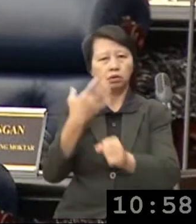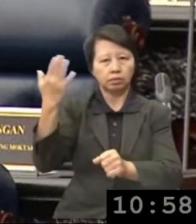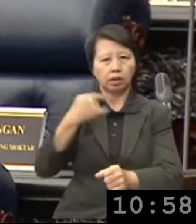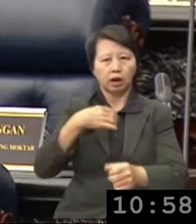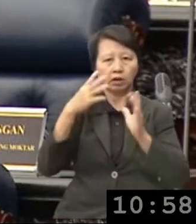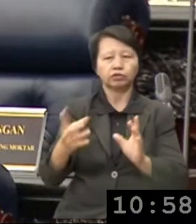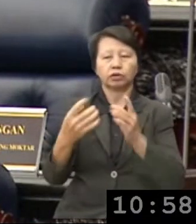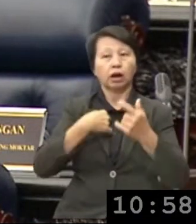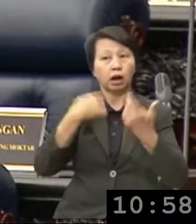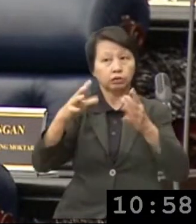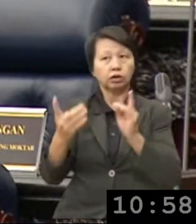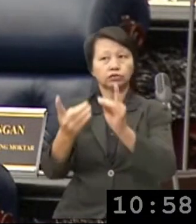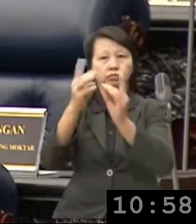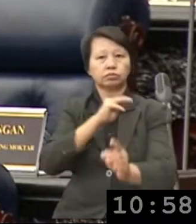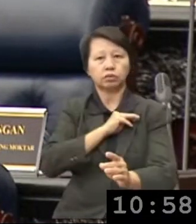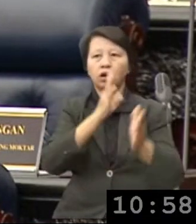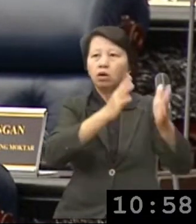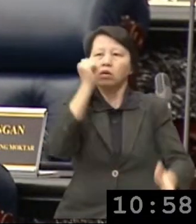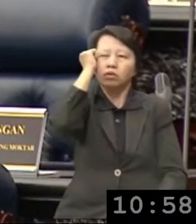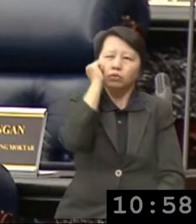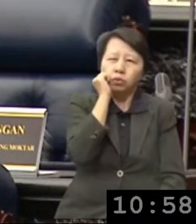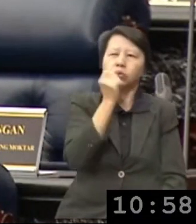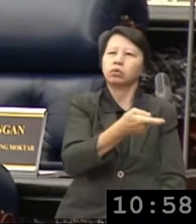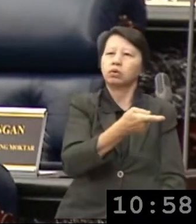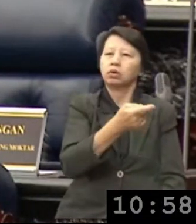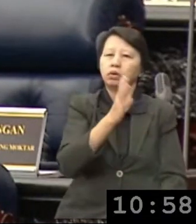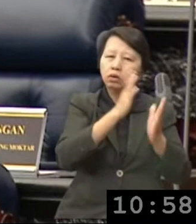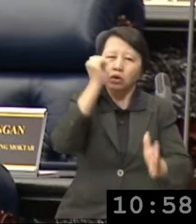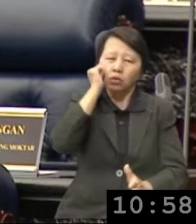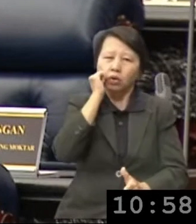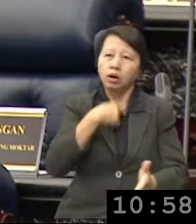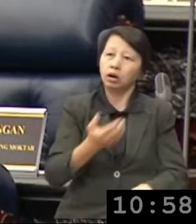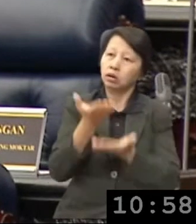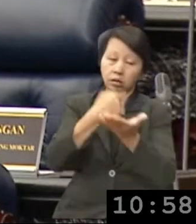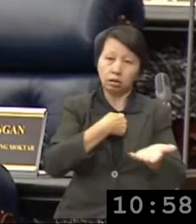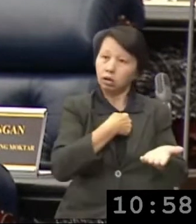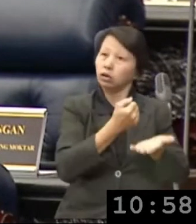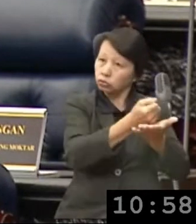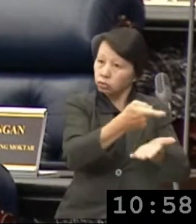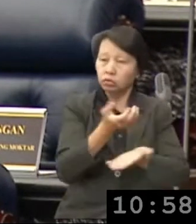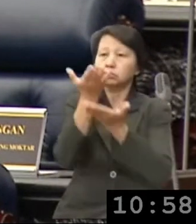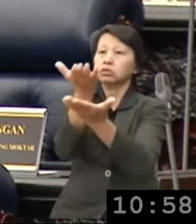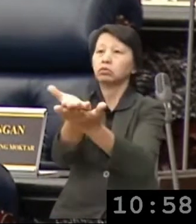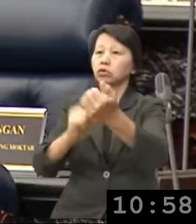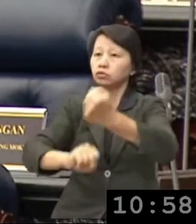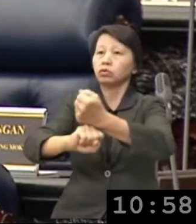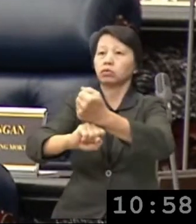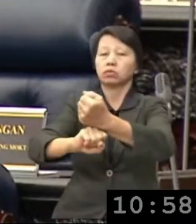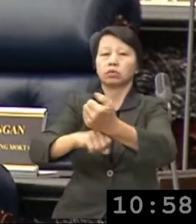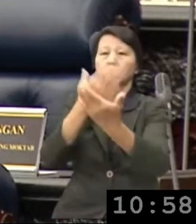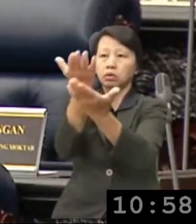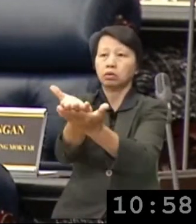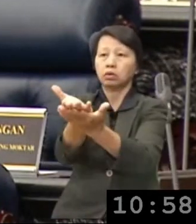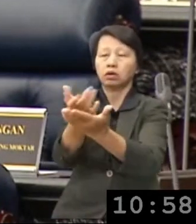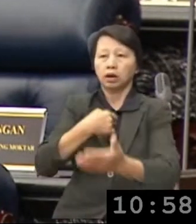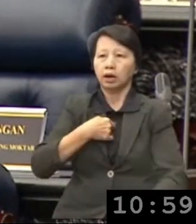jumpa dengan Menteri warga emas yang saya kemukakan permohon kemukakan sokongan tu